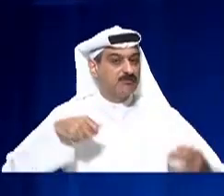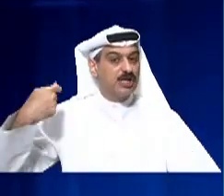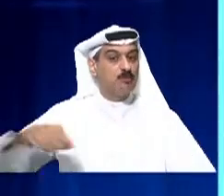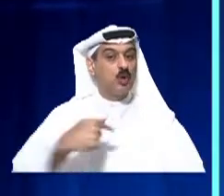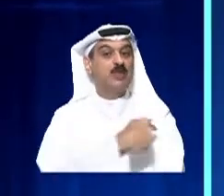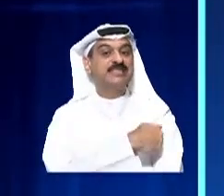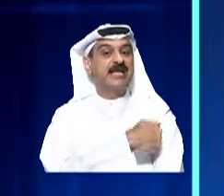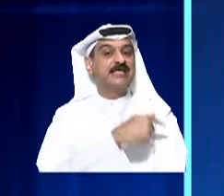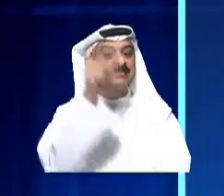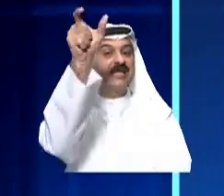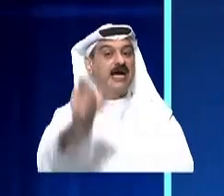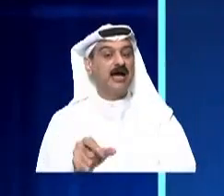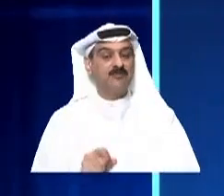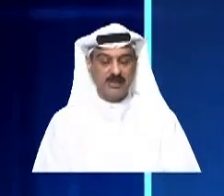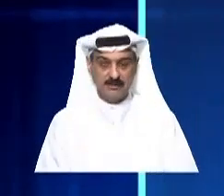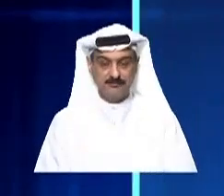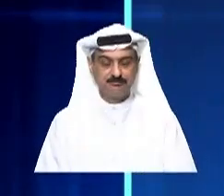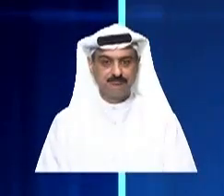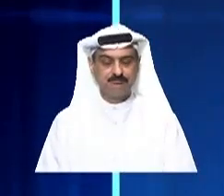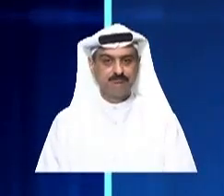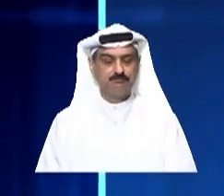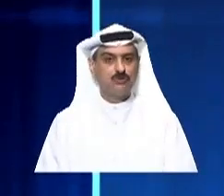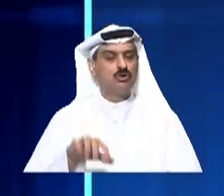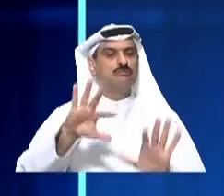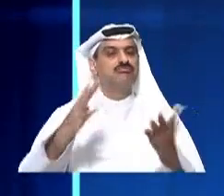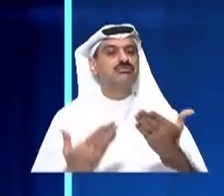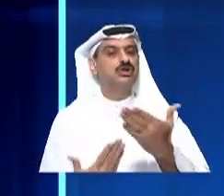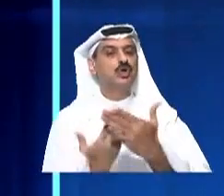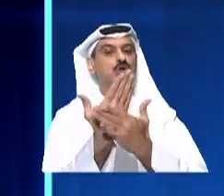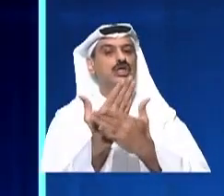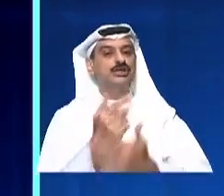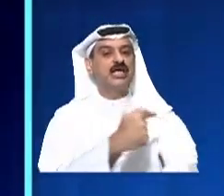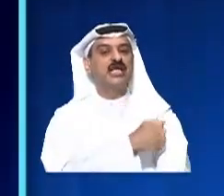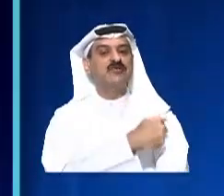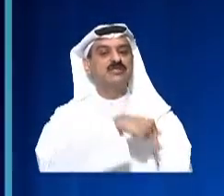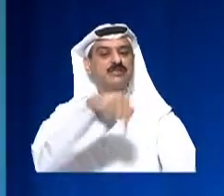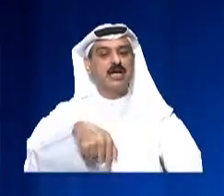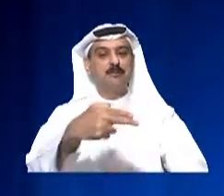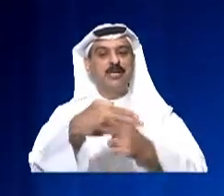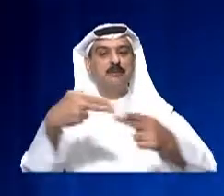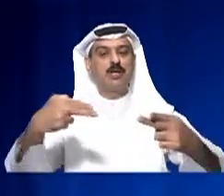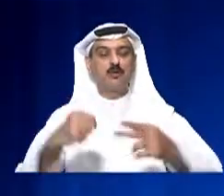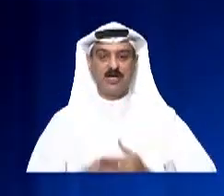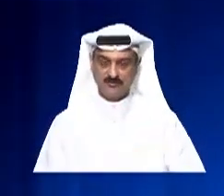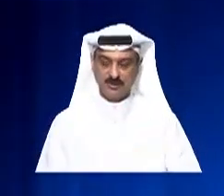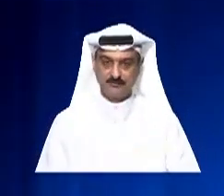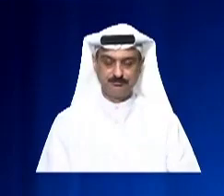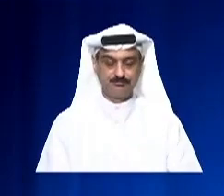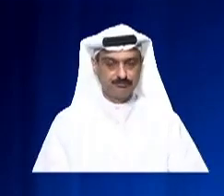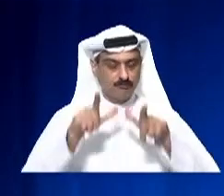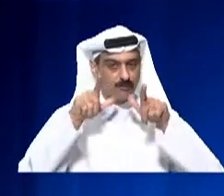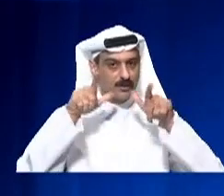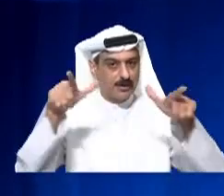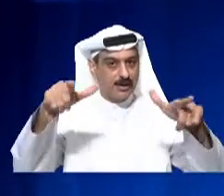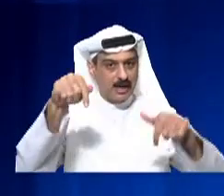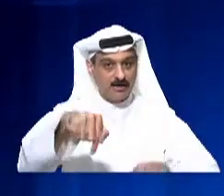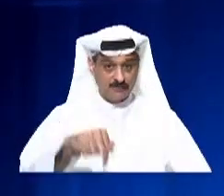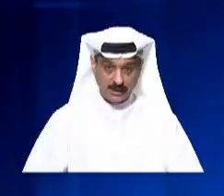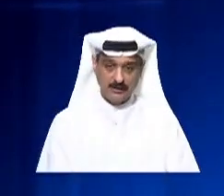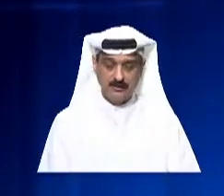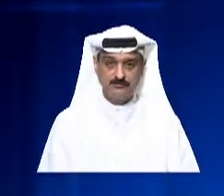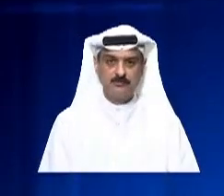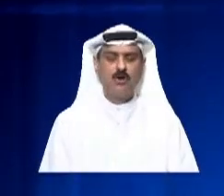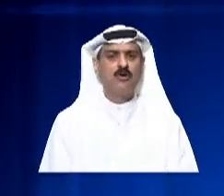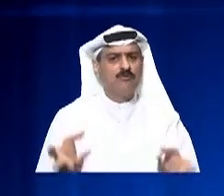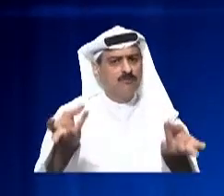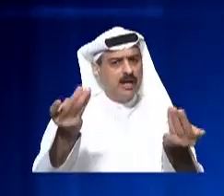سليمان السعيد حول آخر مستجدات الوضع الصحي في دولة الكويت، حيث أفاد أنه بالرغم من رصد